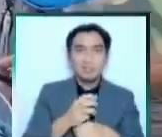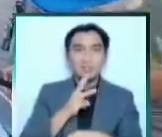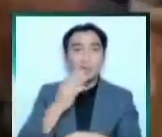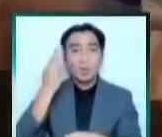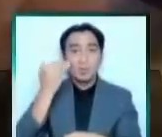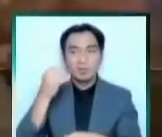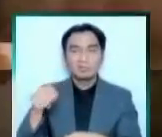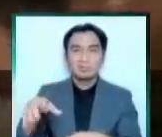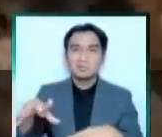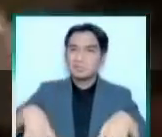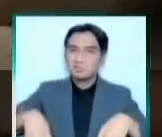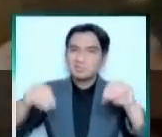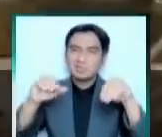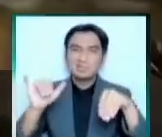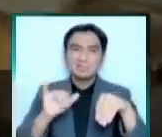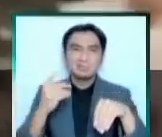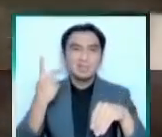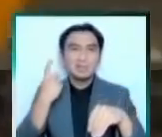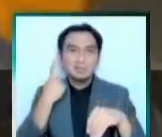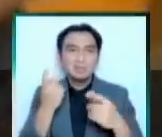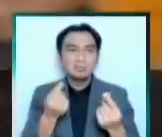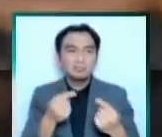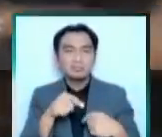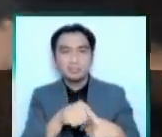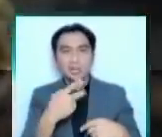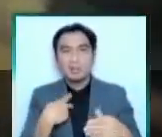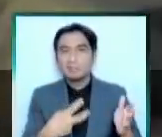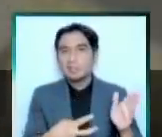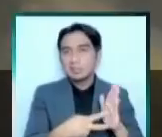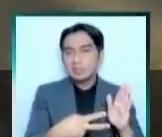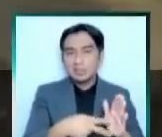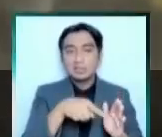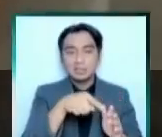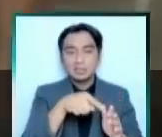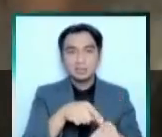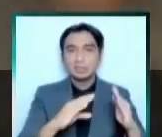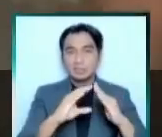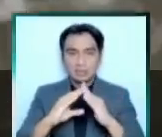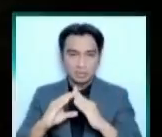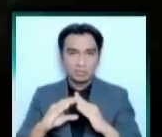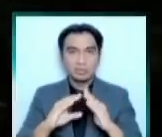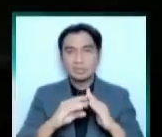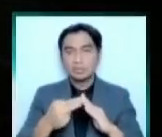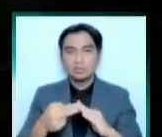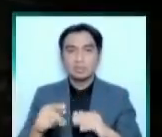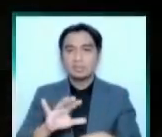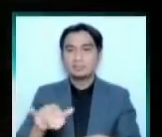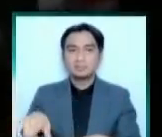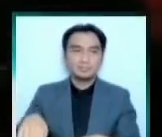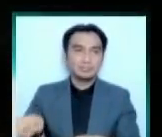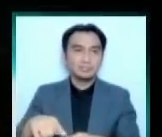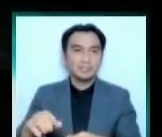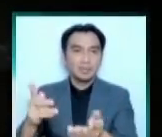sa lungsod, nakikicharge ang mga residente sa City Hall at sa labas ng opisina ng Land Transportation Office. Gaya sa Cebu,